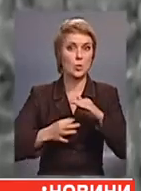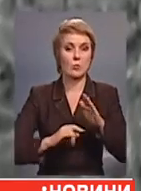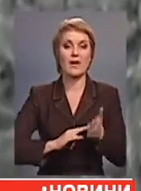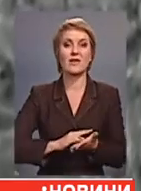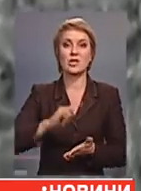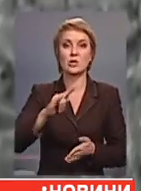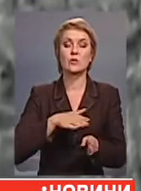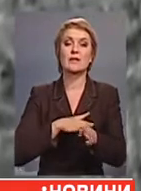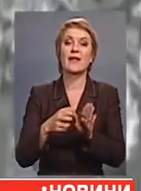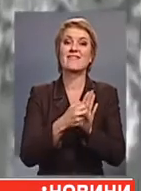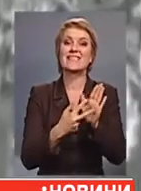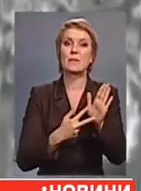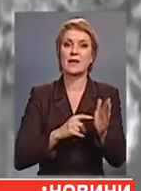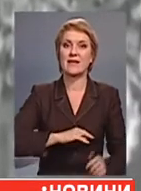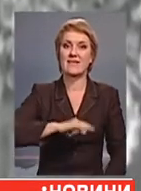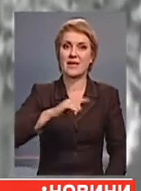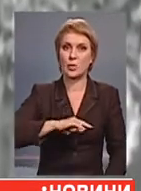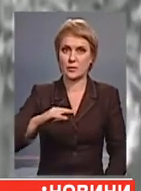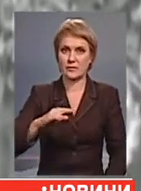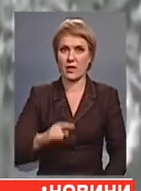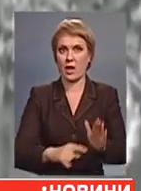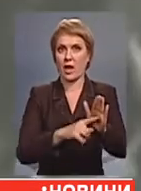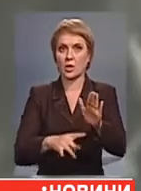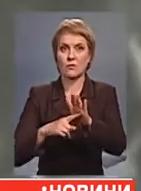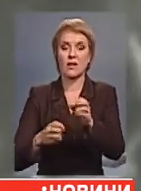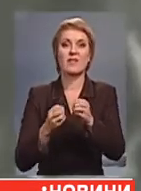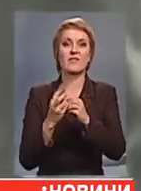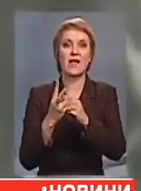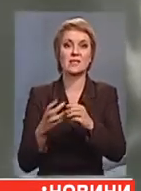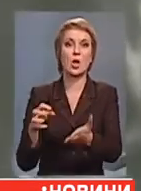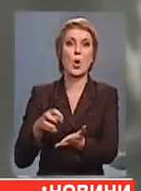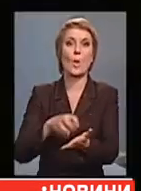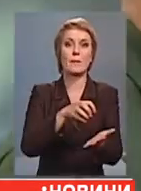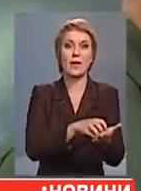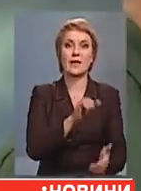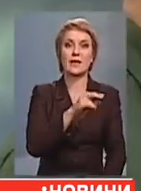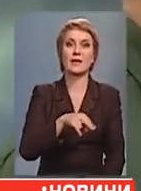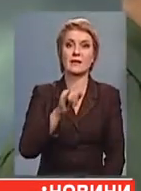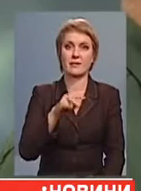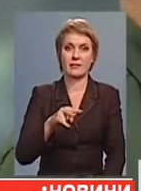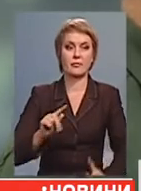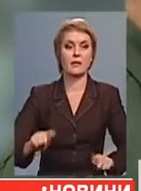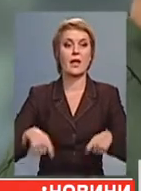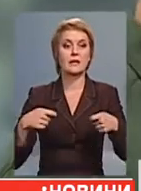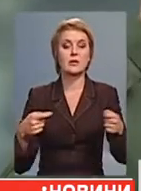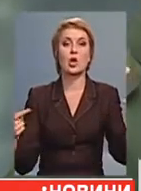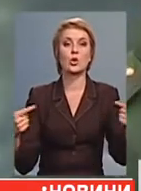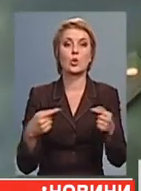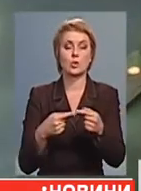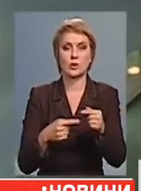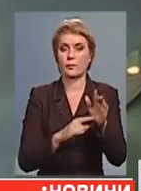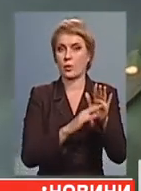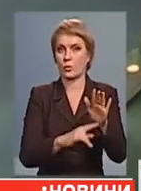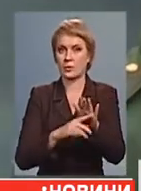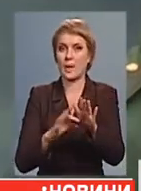винищувачі здійснили 18 вильотів, атакували 12 об'єктів ІДІЛ. Нанесены точные удары по